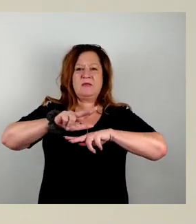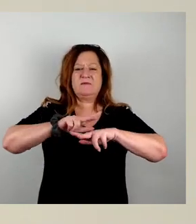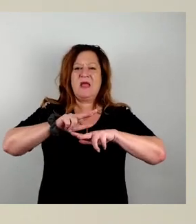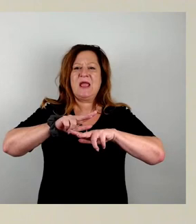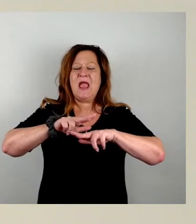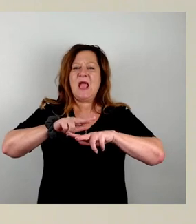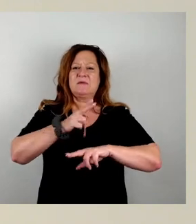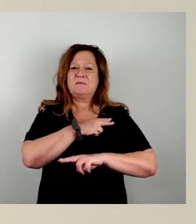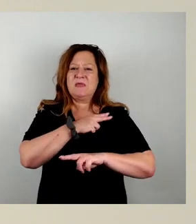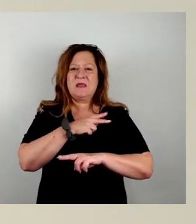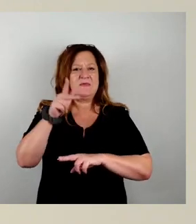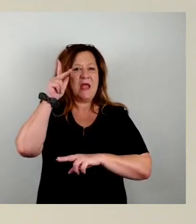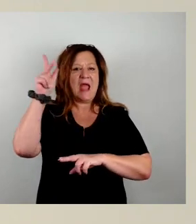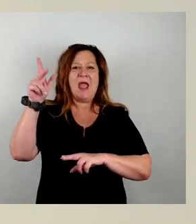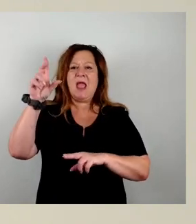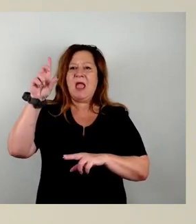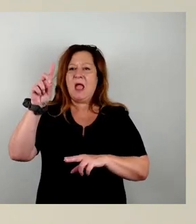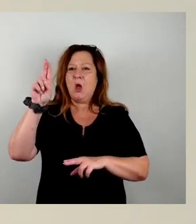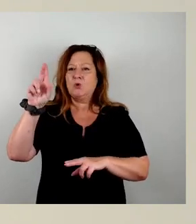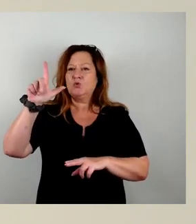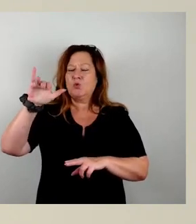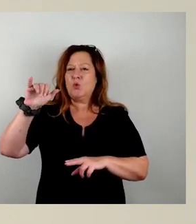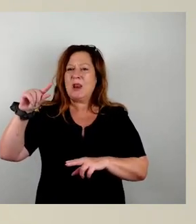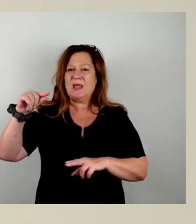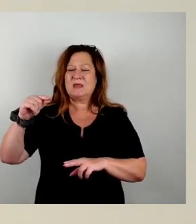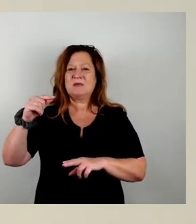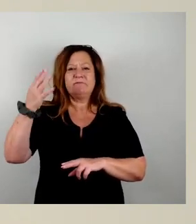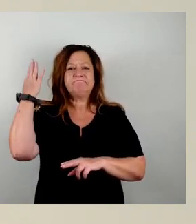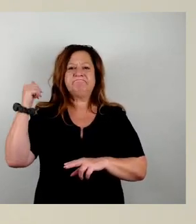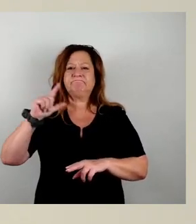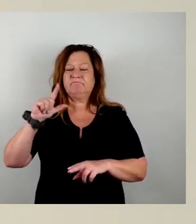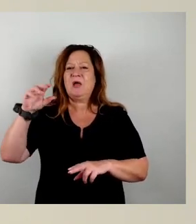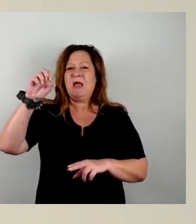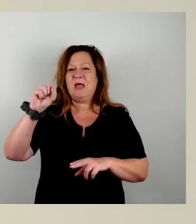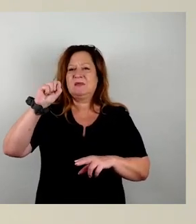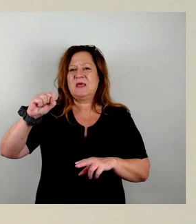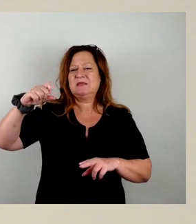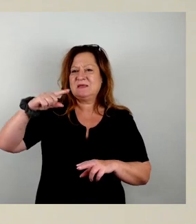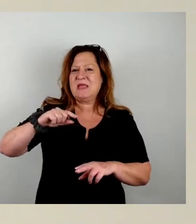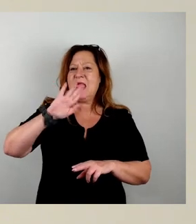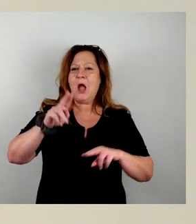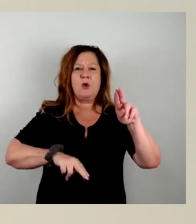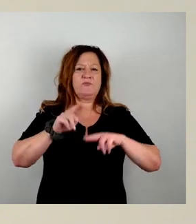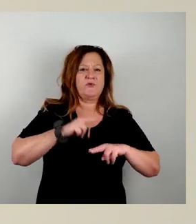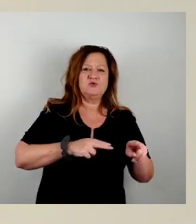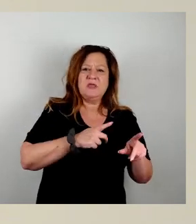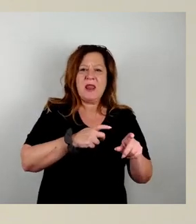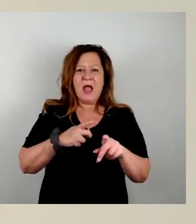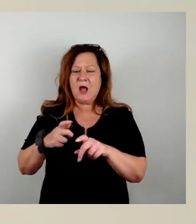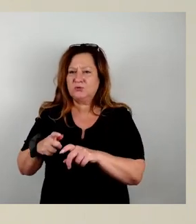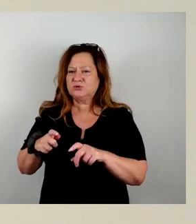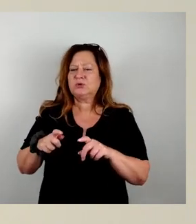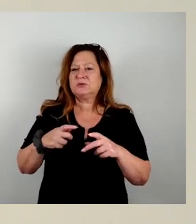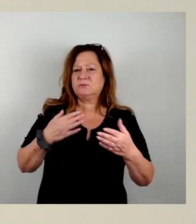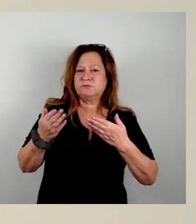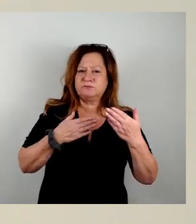gesessen. In der vergangenen Woche beim SSG, sowohl im Präsidium als auch in den Ausschüssen, um dort nach einer